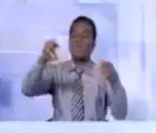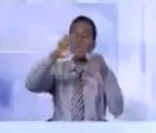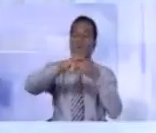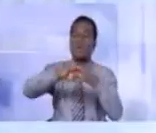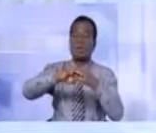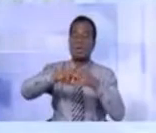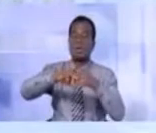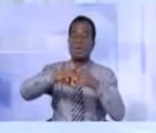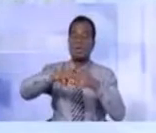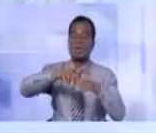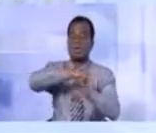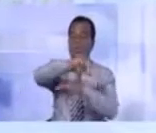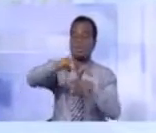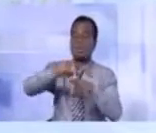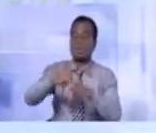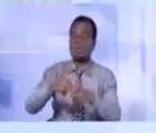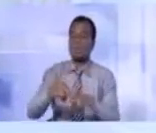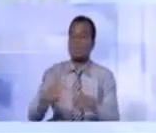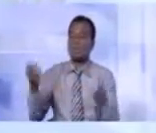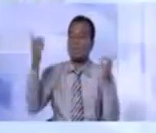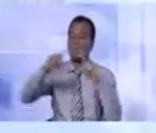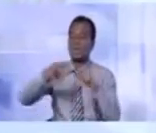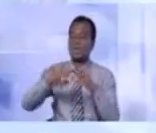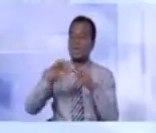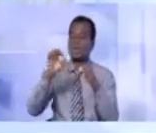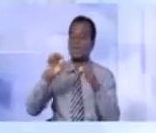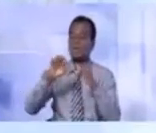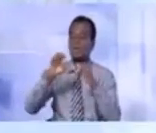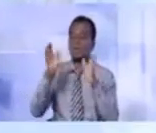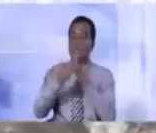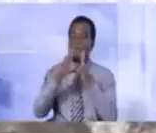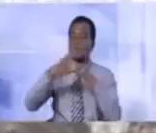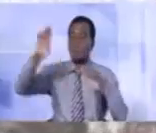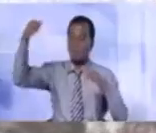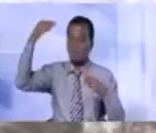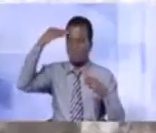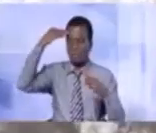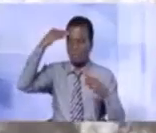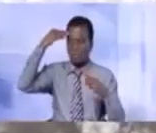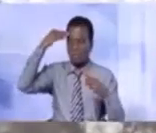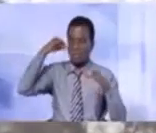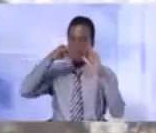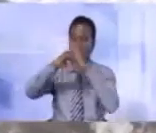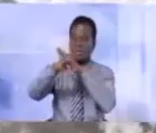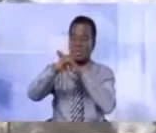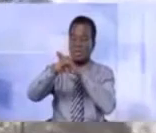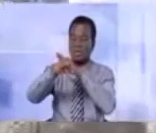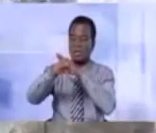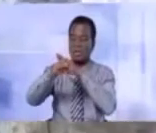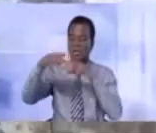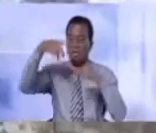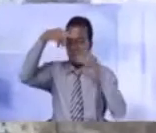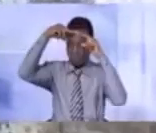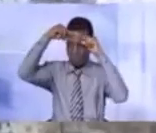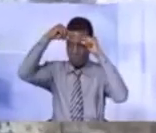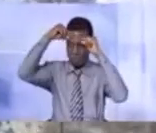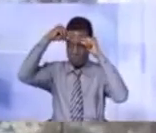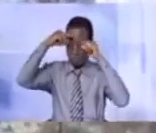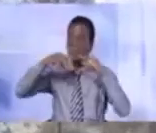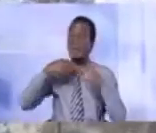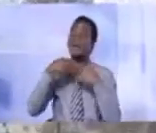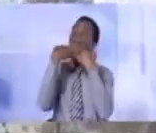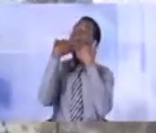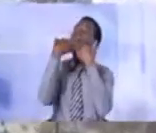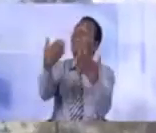nationale dès l'entâme de cette cérémonie le ministre d'état ministre de l'intérieur hamed bakayoko a